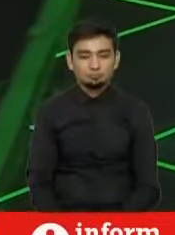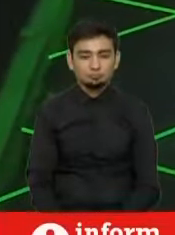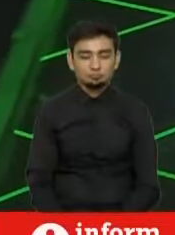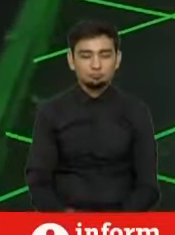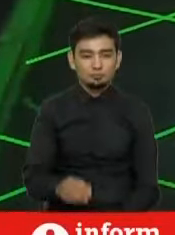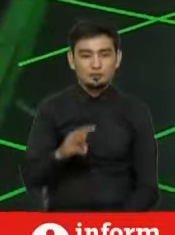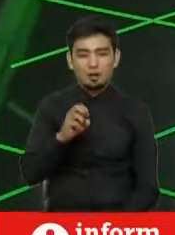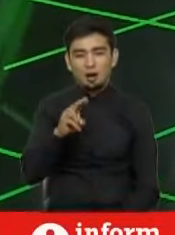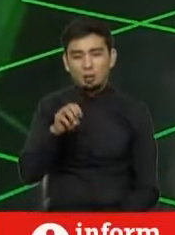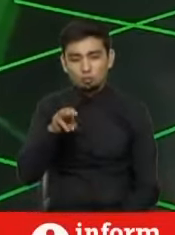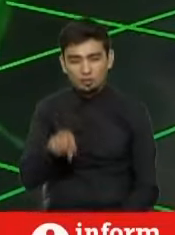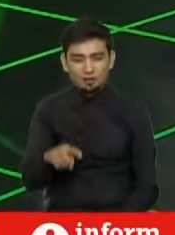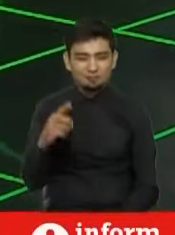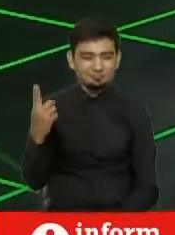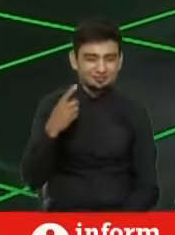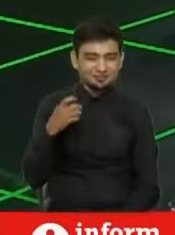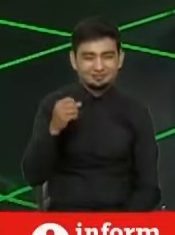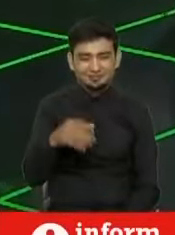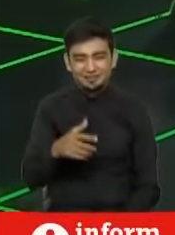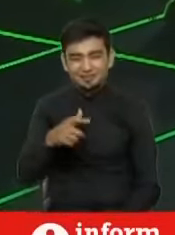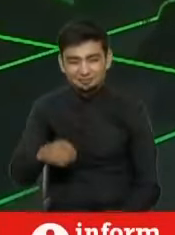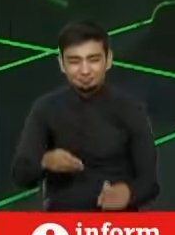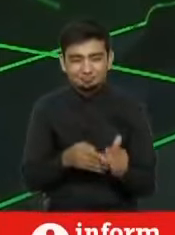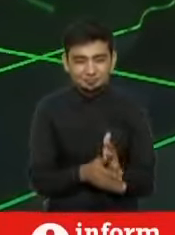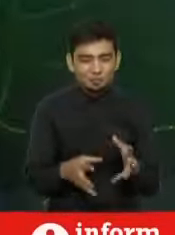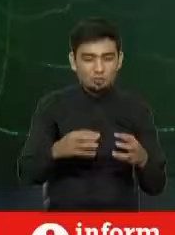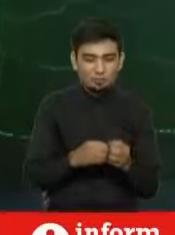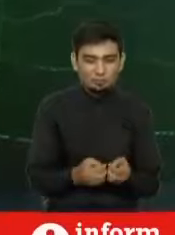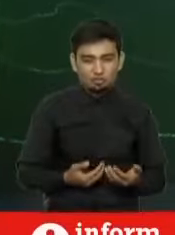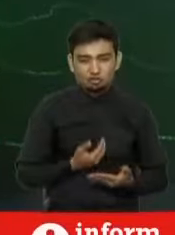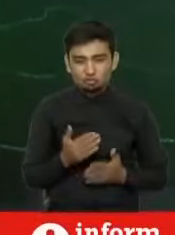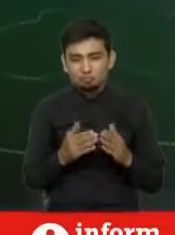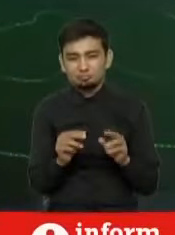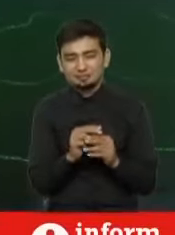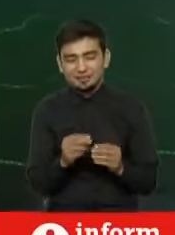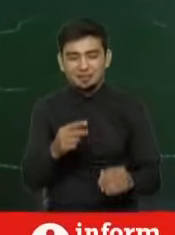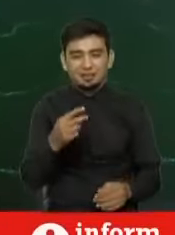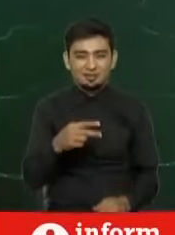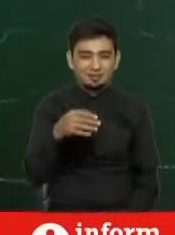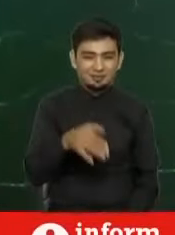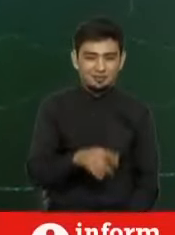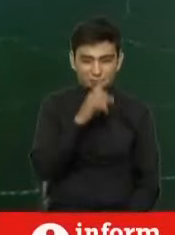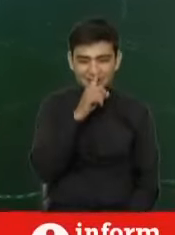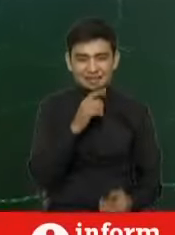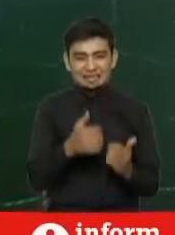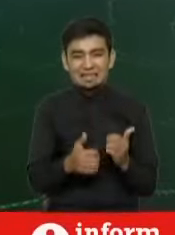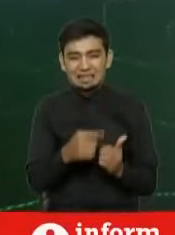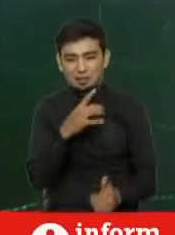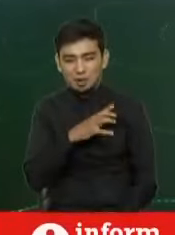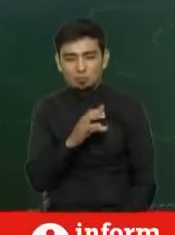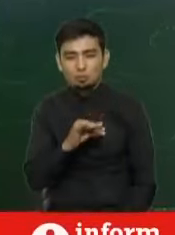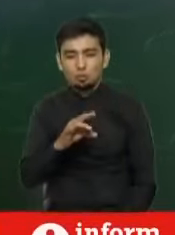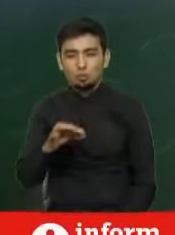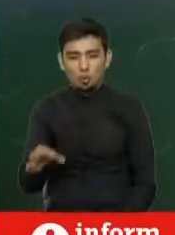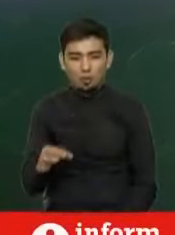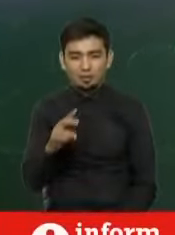Коммунальные расходы и содержание жилья обходятся казахстанцам в среднем около 20 тысяч тенге в месяц. Об этом рассказали в Бюро